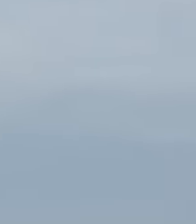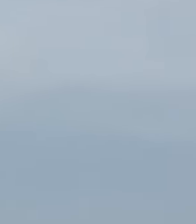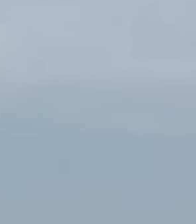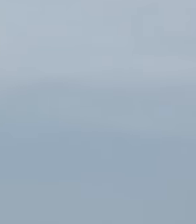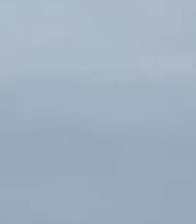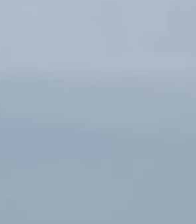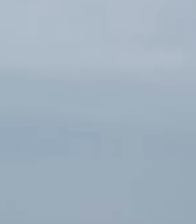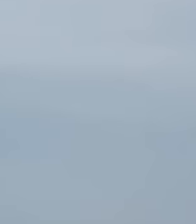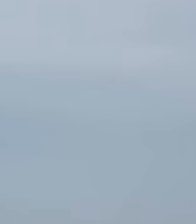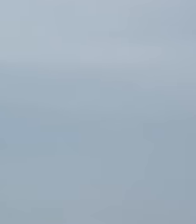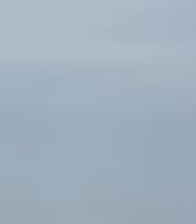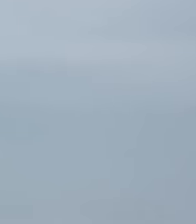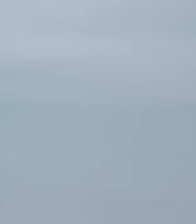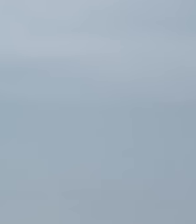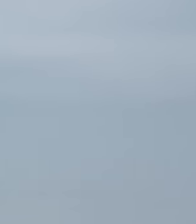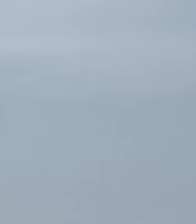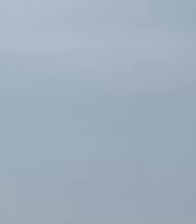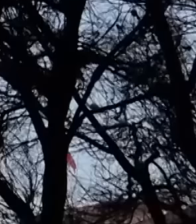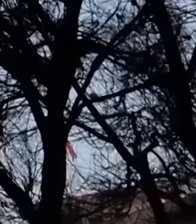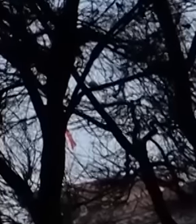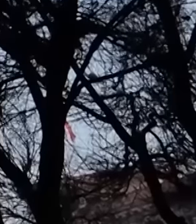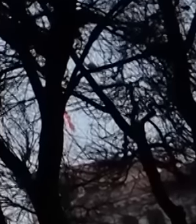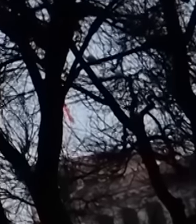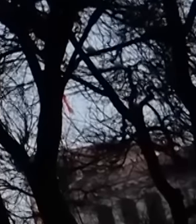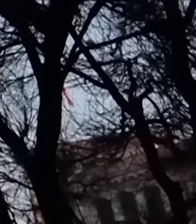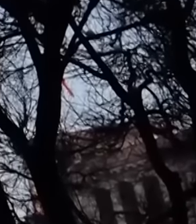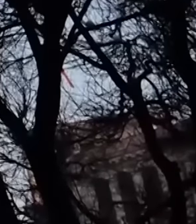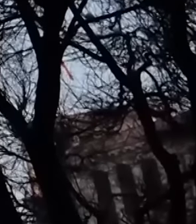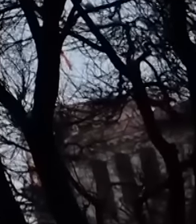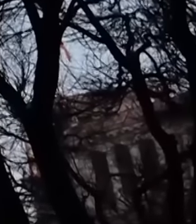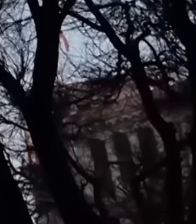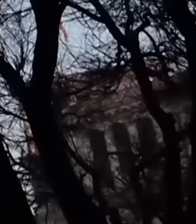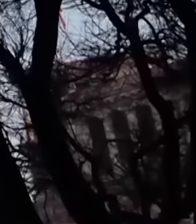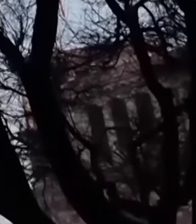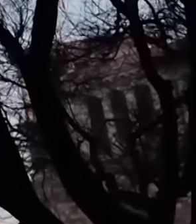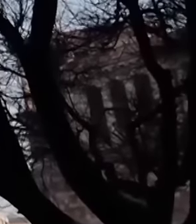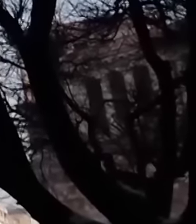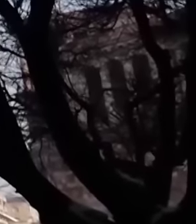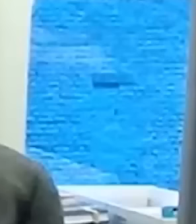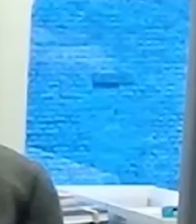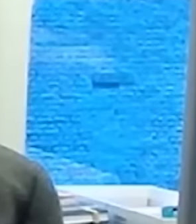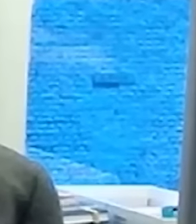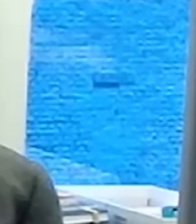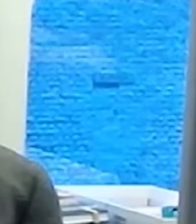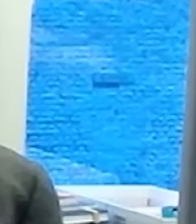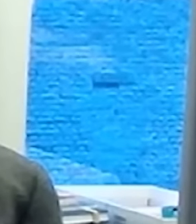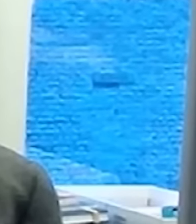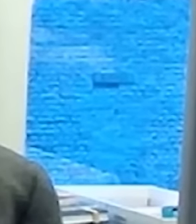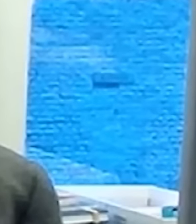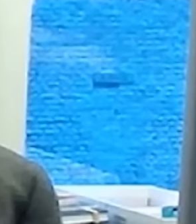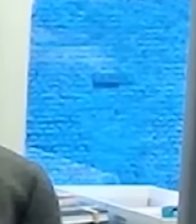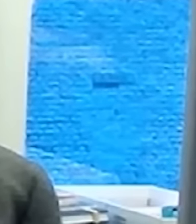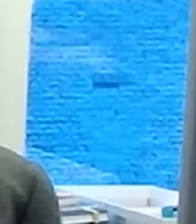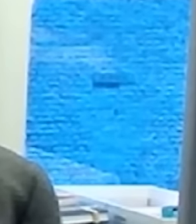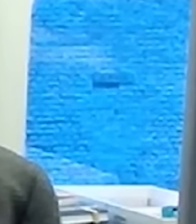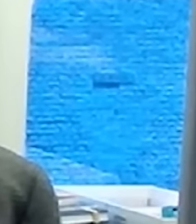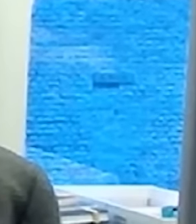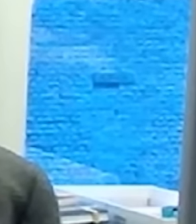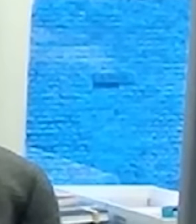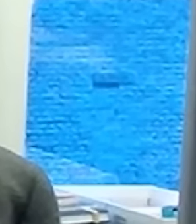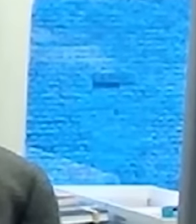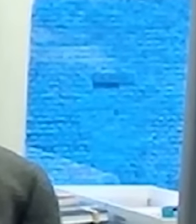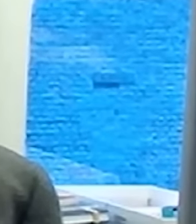գլխավոր կետն է։ Հանձնախմբում պետական պաշտոնյաներ չկան, բայց կա պետական աջակցության կարիք։ Ցանկալի է, որ մանավանդարձակին